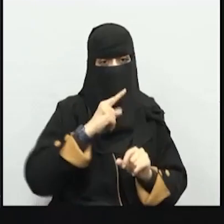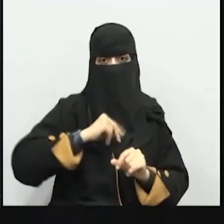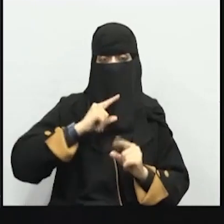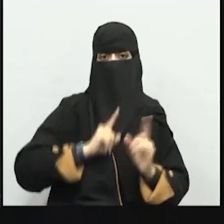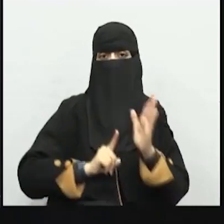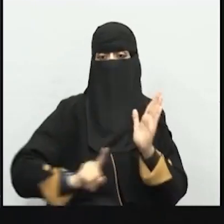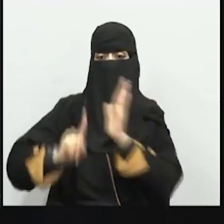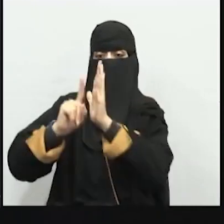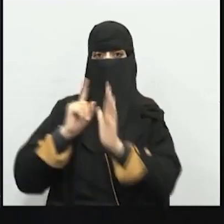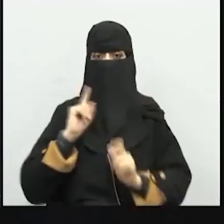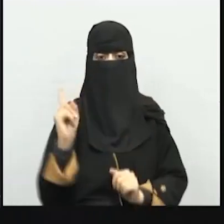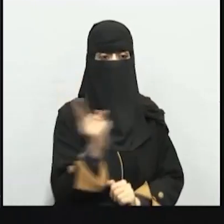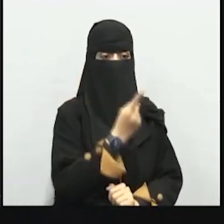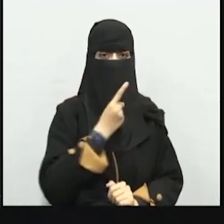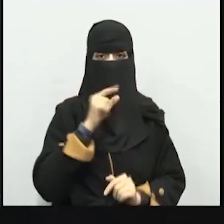وقدوة لهم،